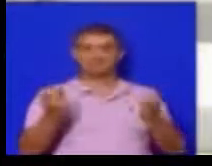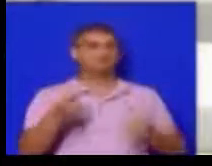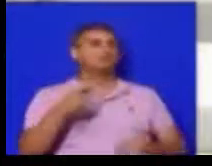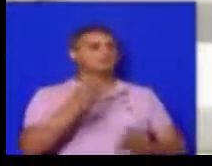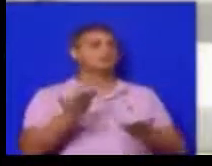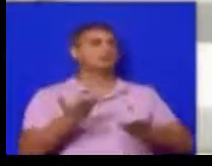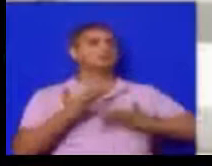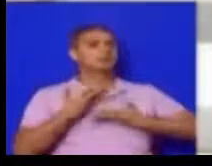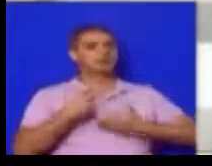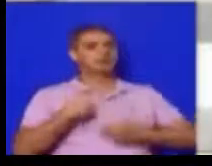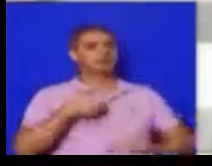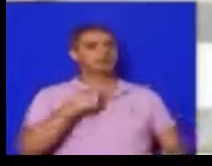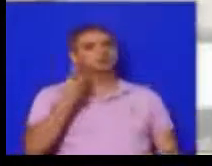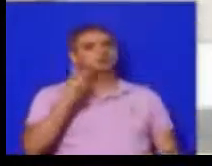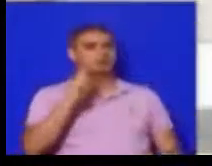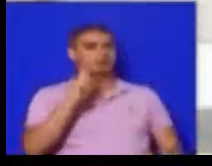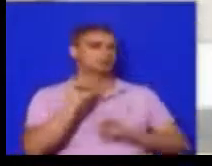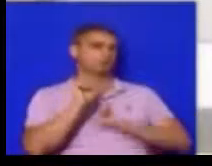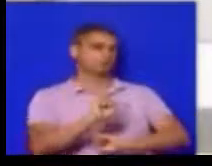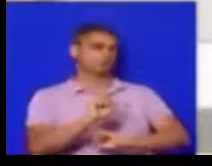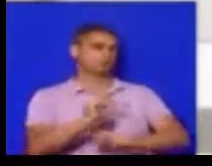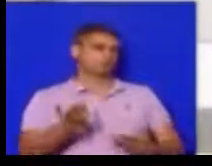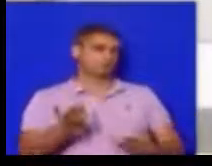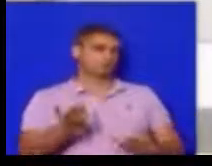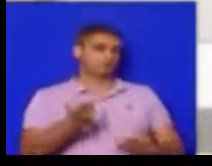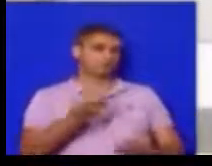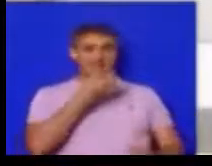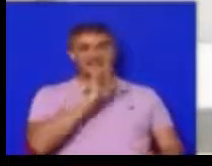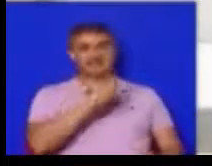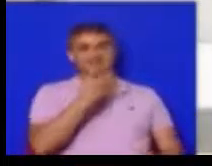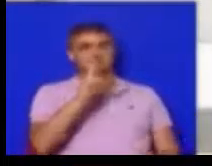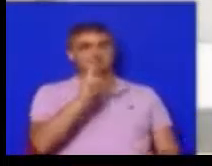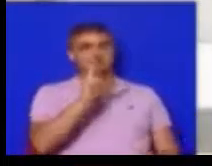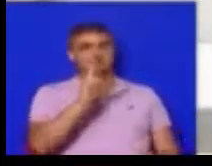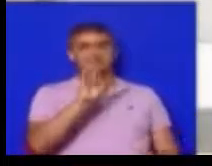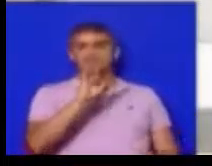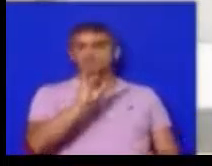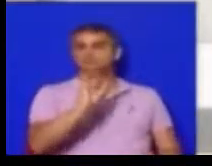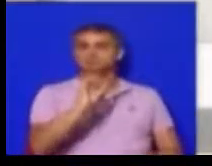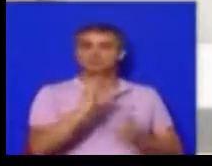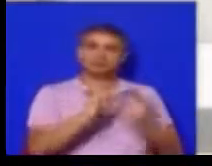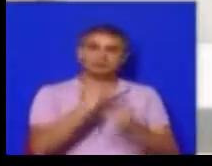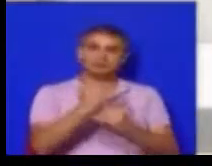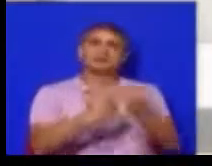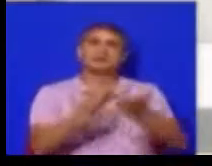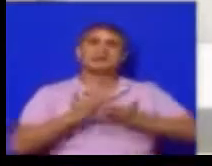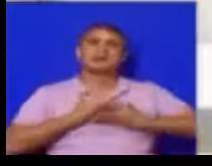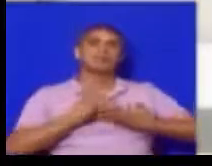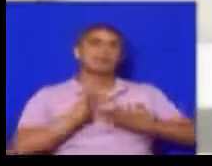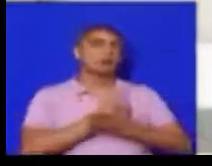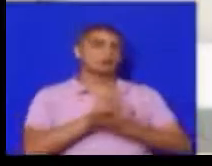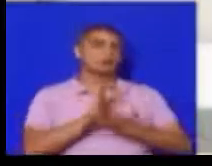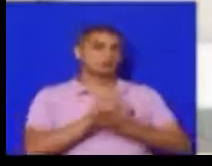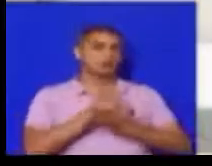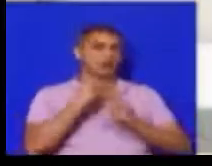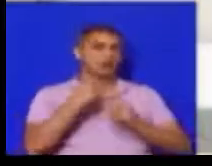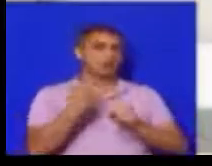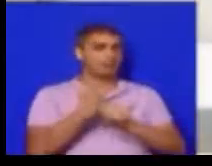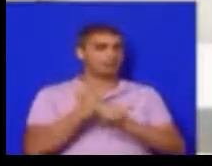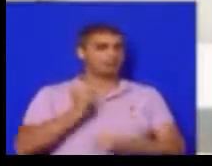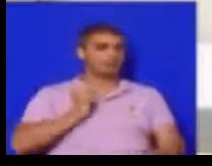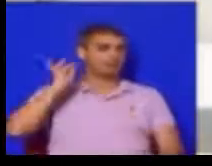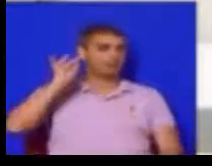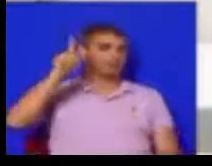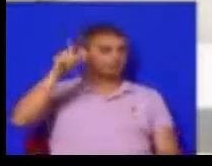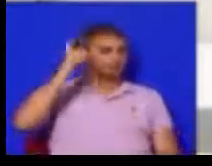לנו יותר לגיטימציה. תראי, ליאת, בשביל להניע, לקבל החלטה על מהלך צבאי,